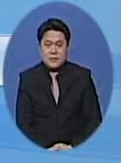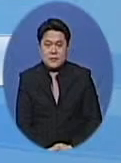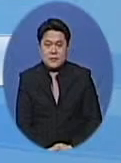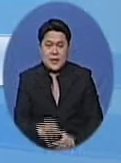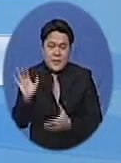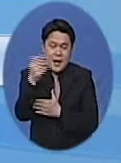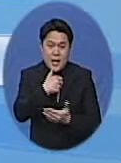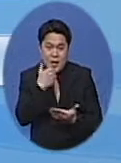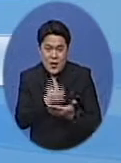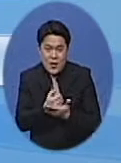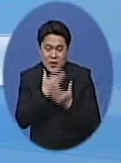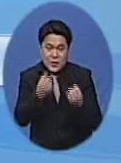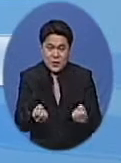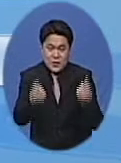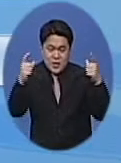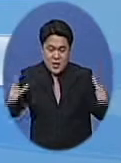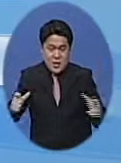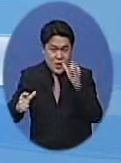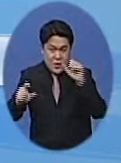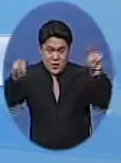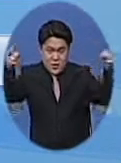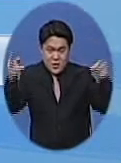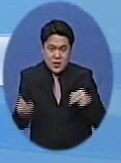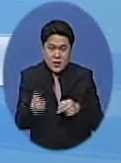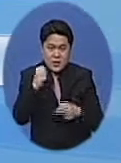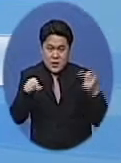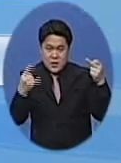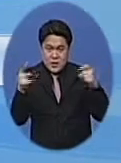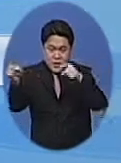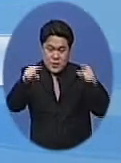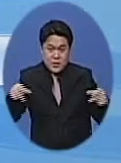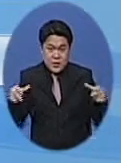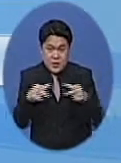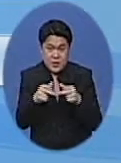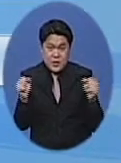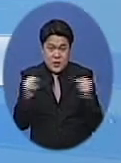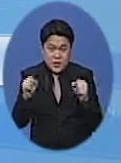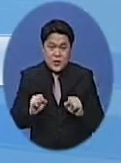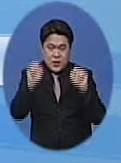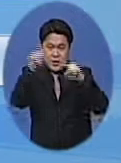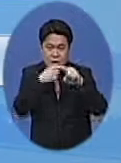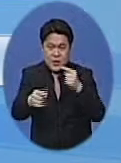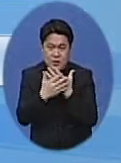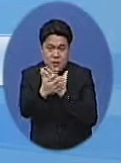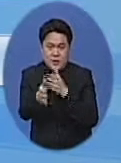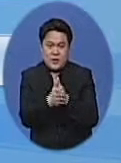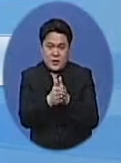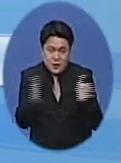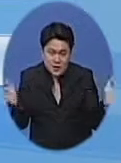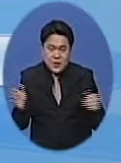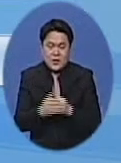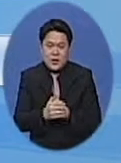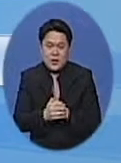환희와 감동 그리고 축제의 한마당이라는 주제로 제12회 전국장애인 동계체육대회가 개막했습니다.